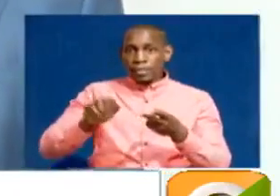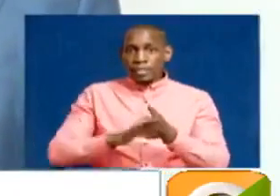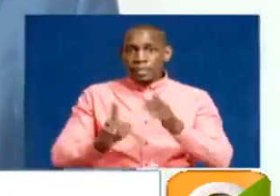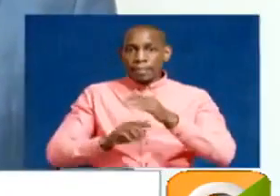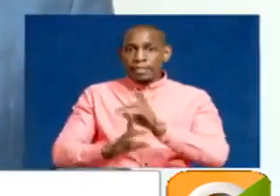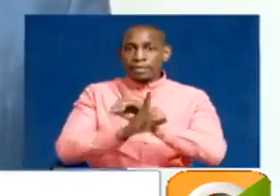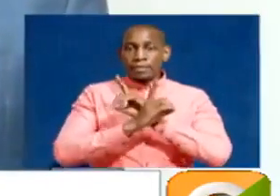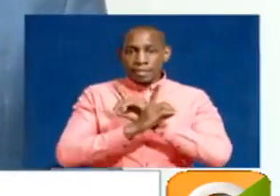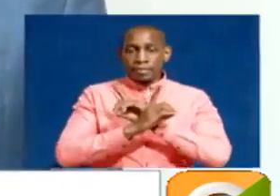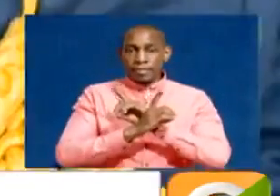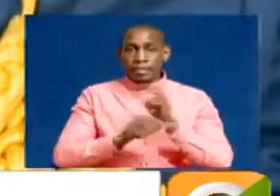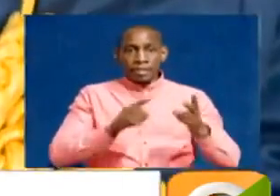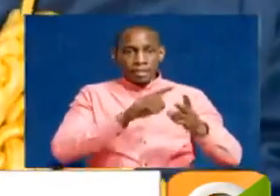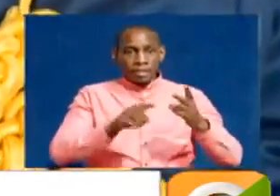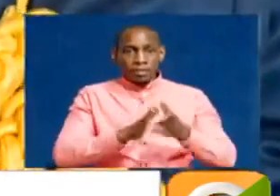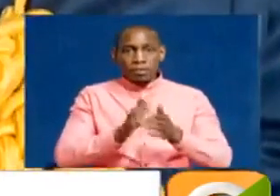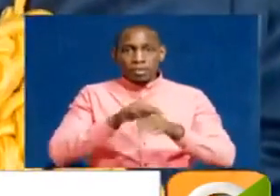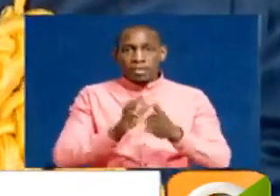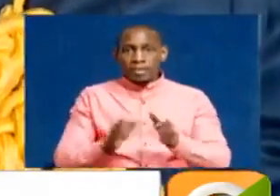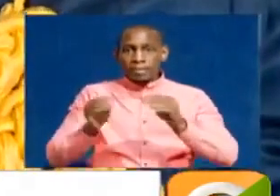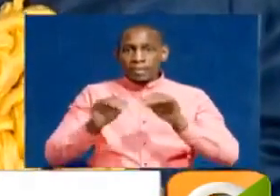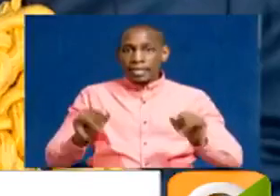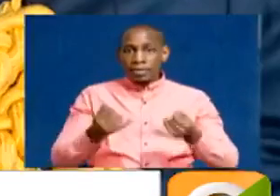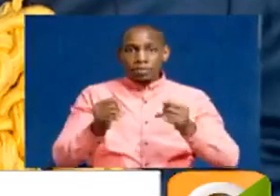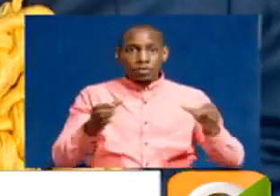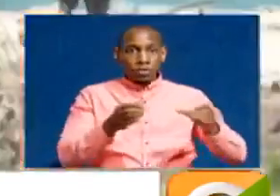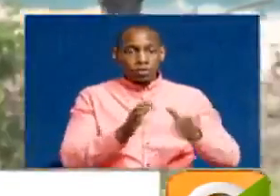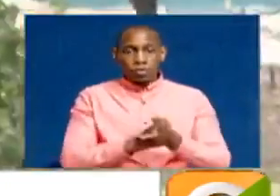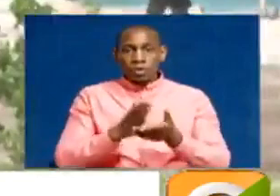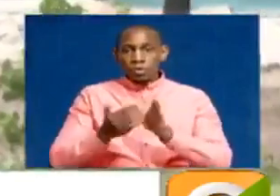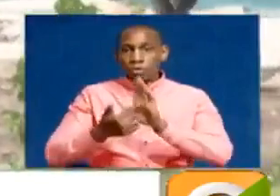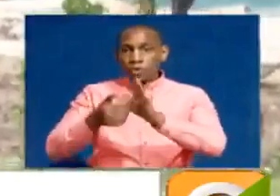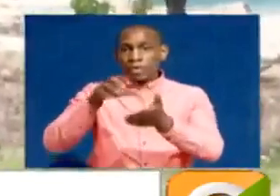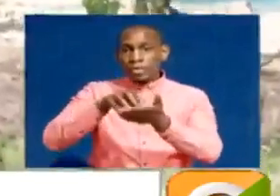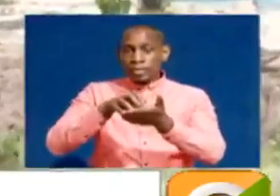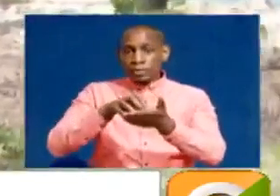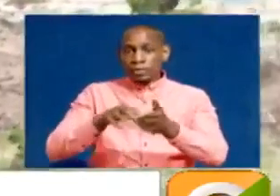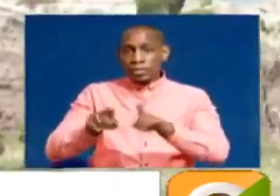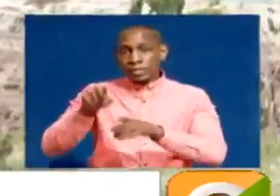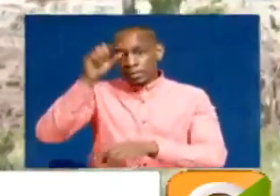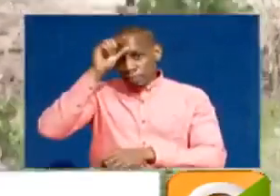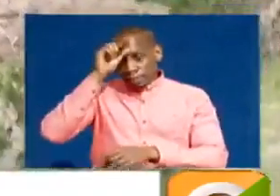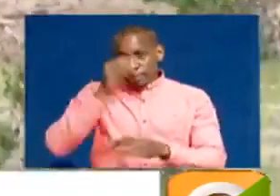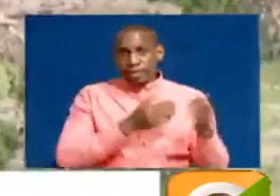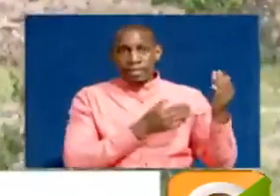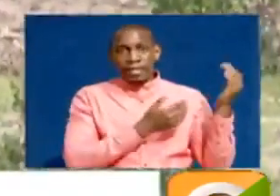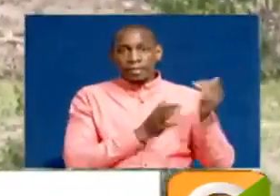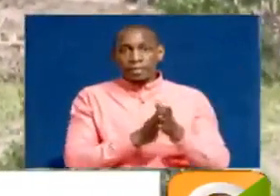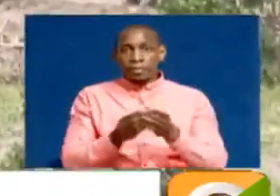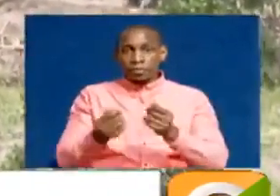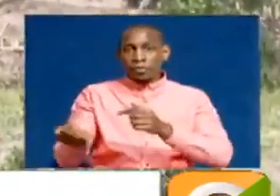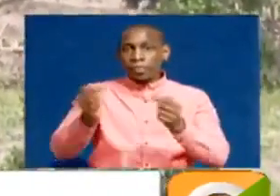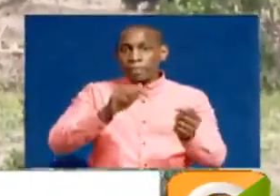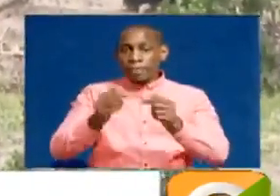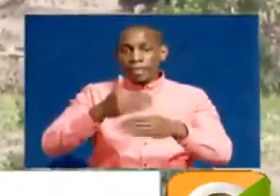wizara ya ulinzi Ibrahim Mohamed katika kikao na wanahabari ukichora taswira ya mkondo ambao serikali inakusudia kuhusiana na